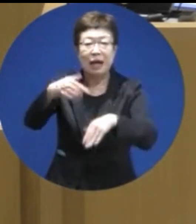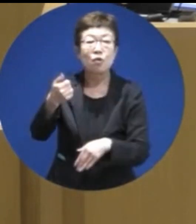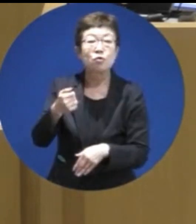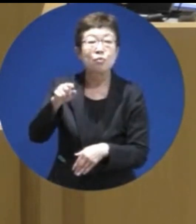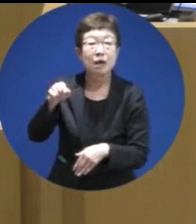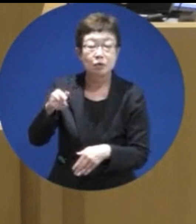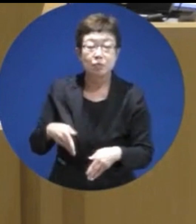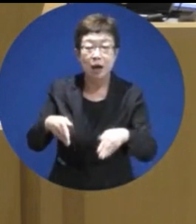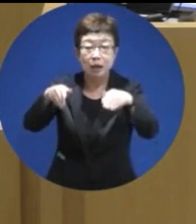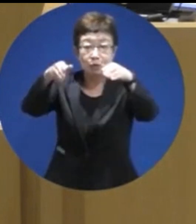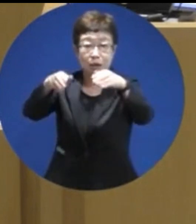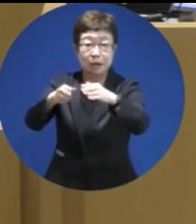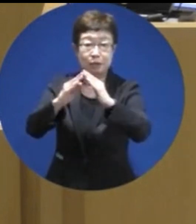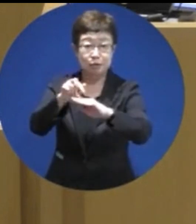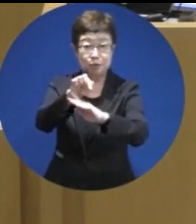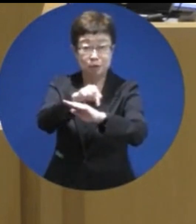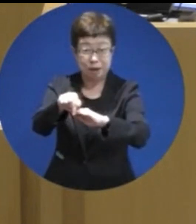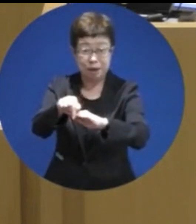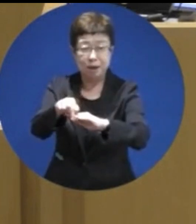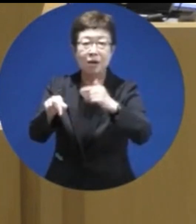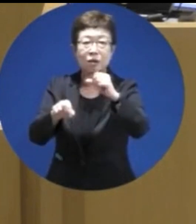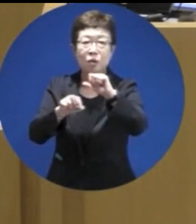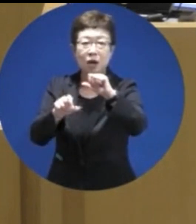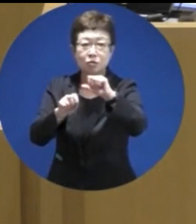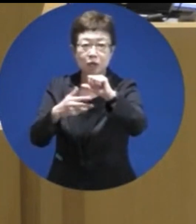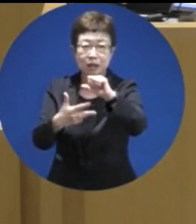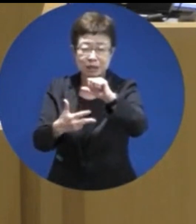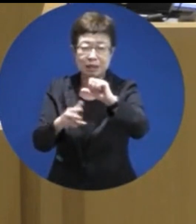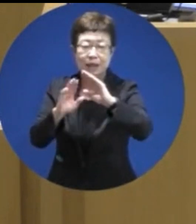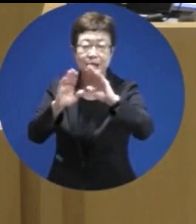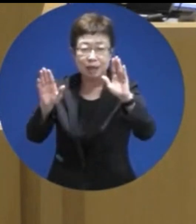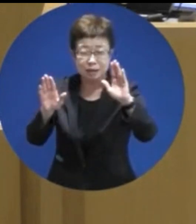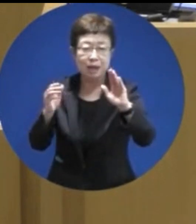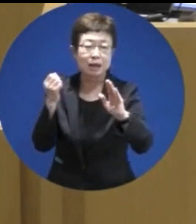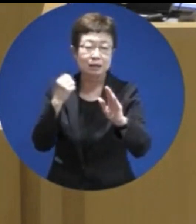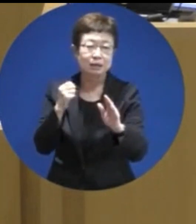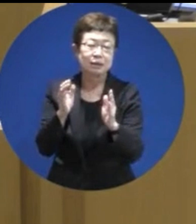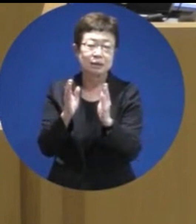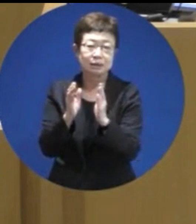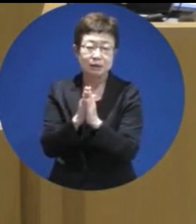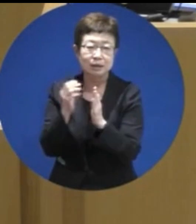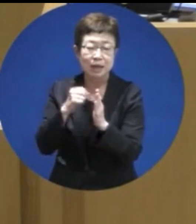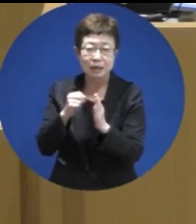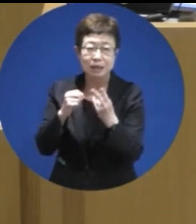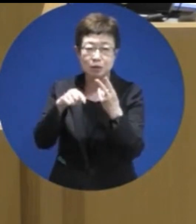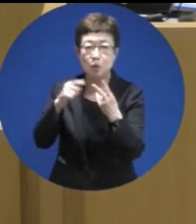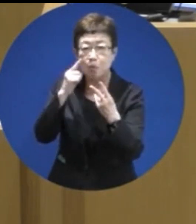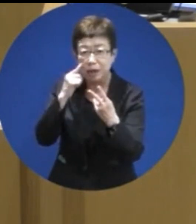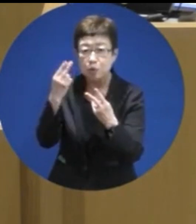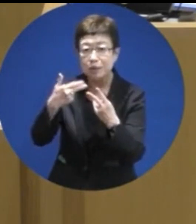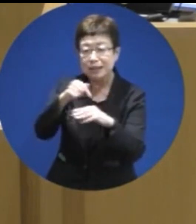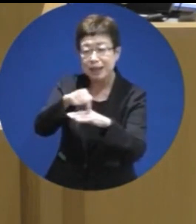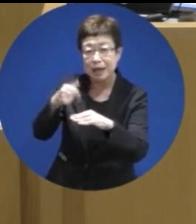タワーマンションが建つことについて、5月18日に開催された神南2丁目宇田川町地区の都市